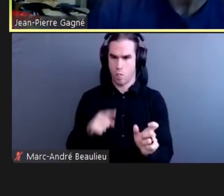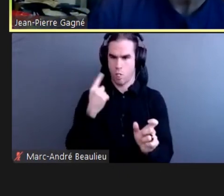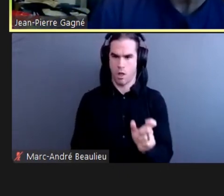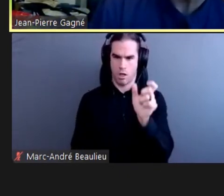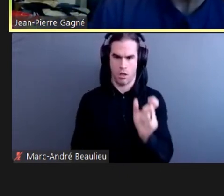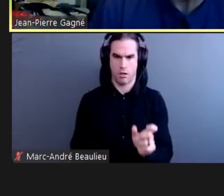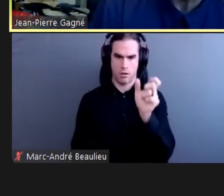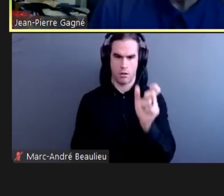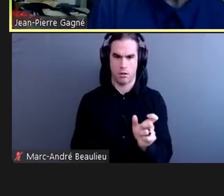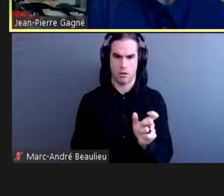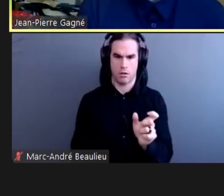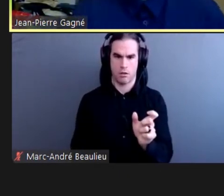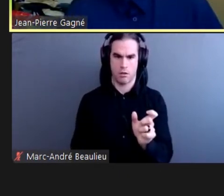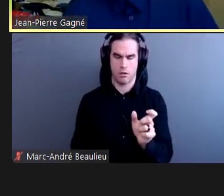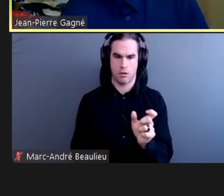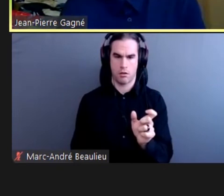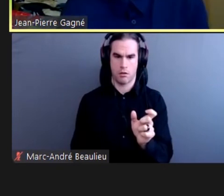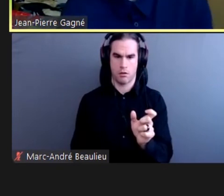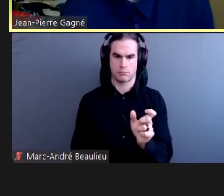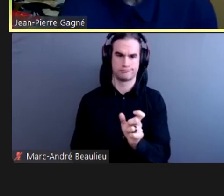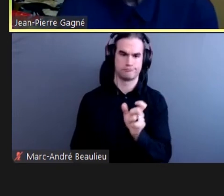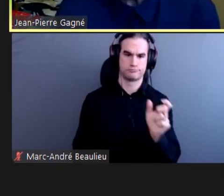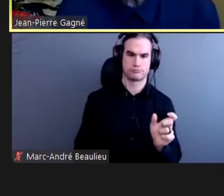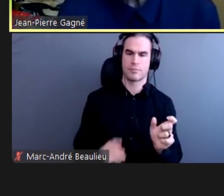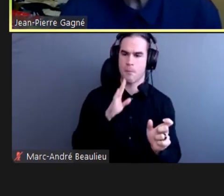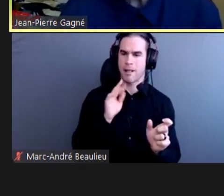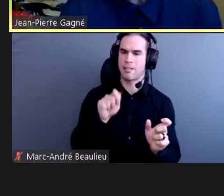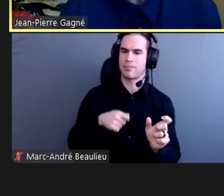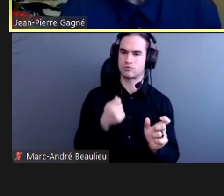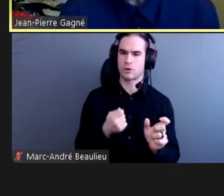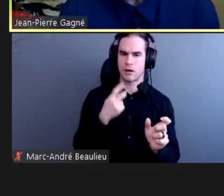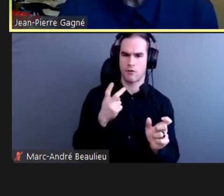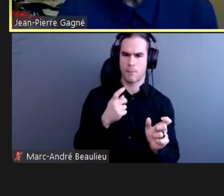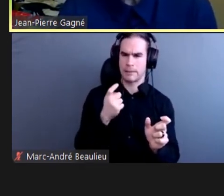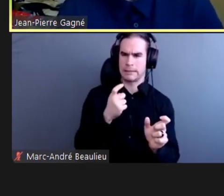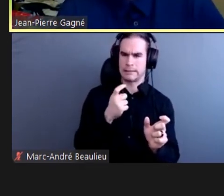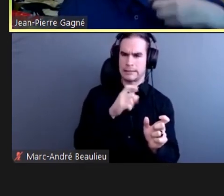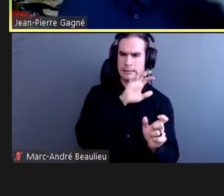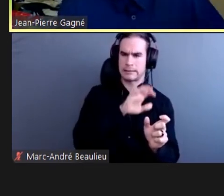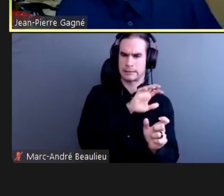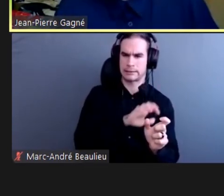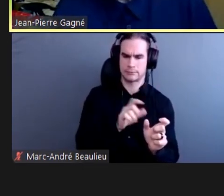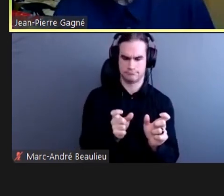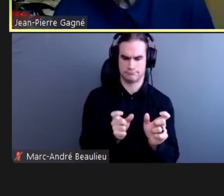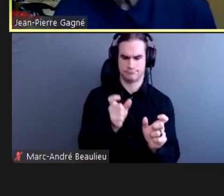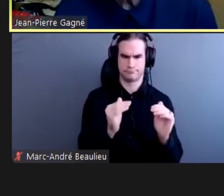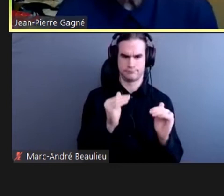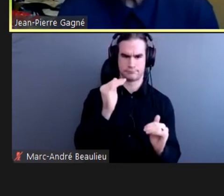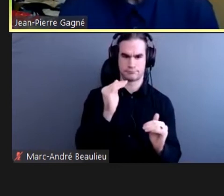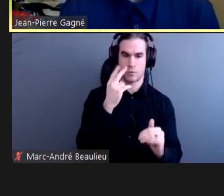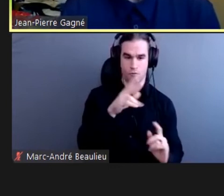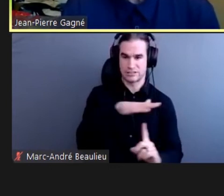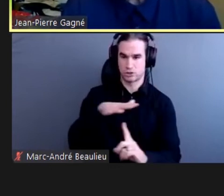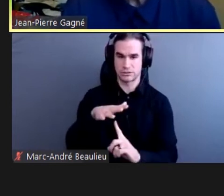les parler naturellement, de manière conversationnelle, c'est les barres grises. Et on peut voir que dans presque tous